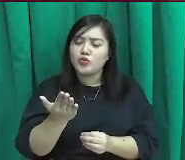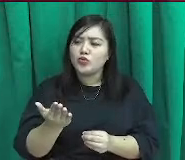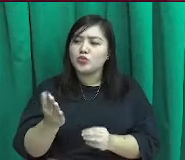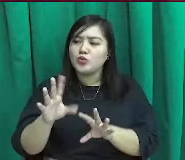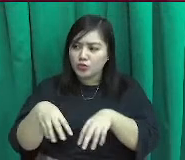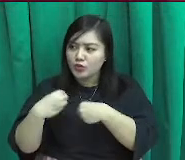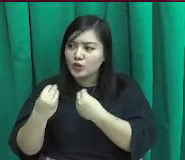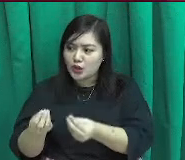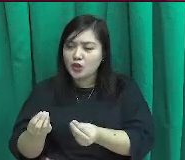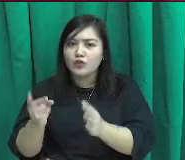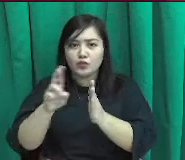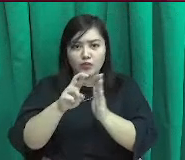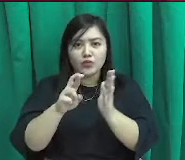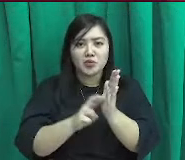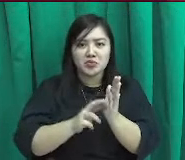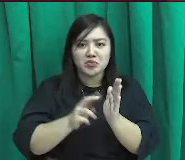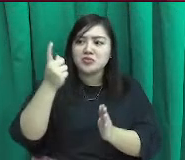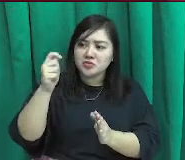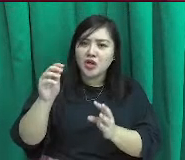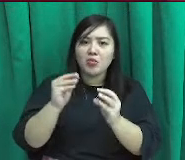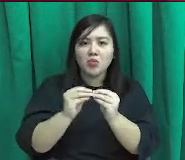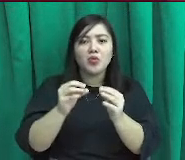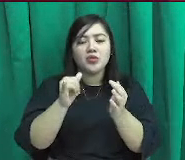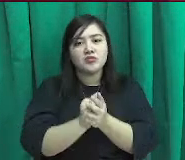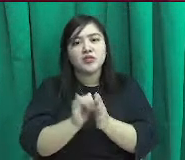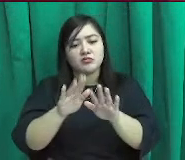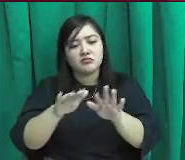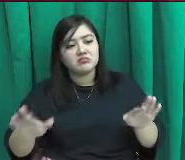yan. Yun yung sinasabi ko po sa inyo.